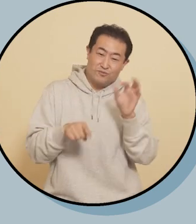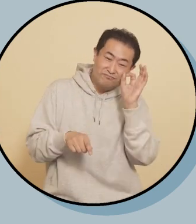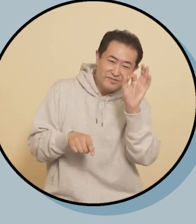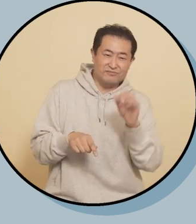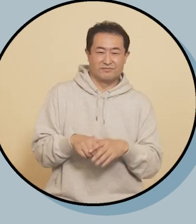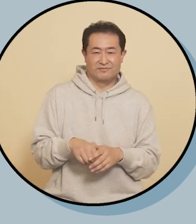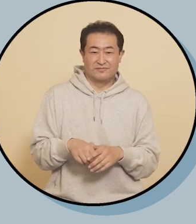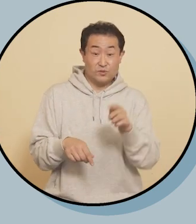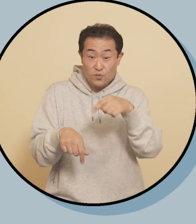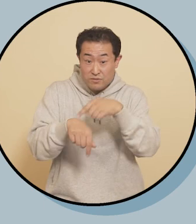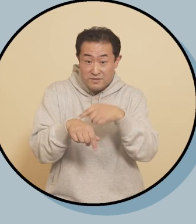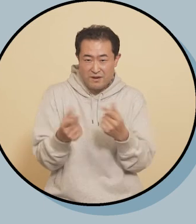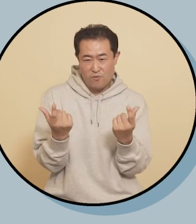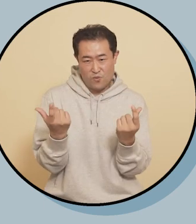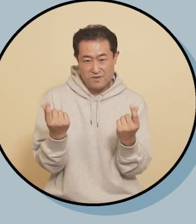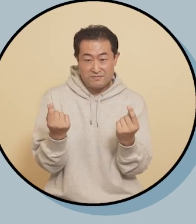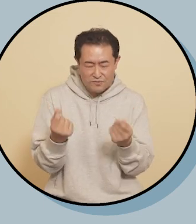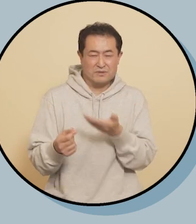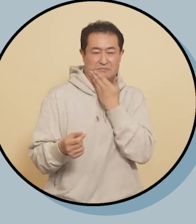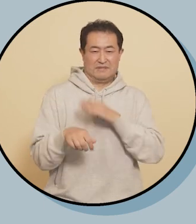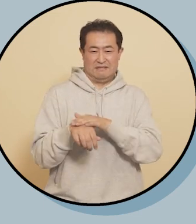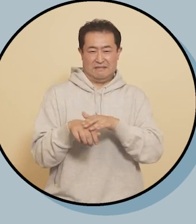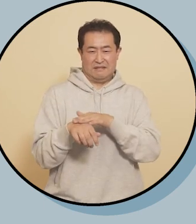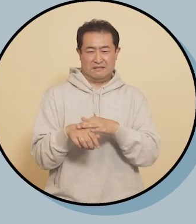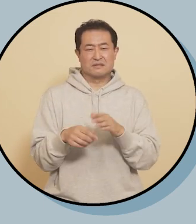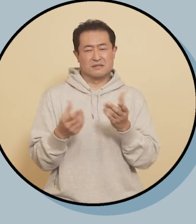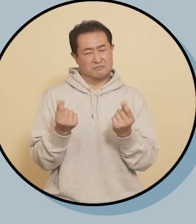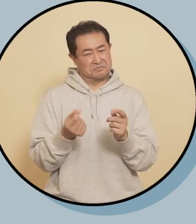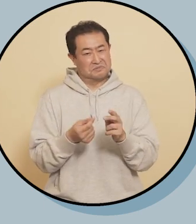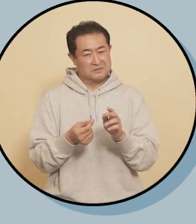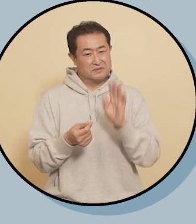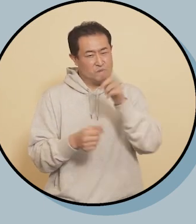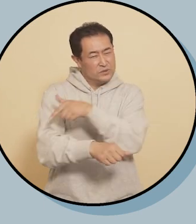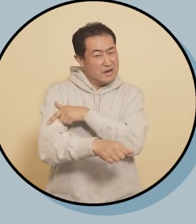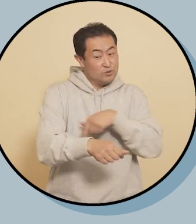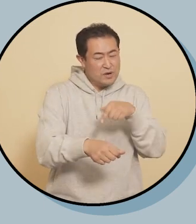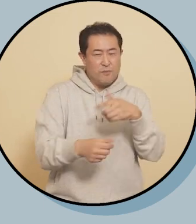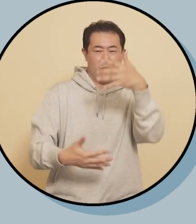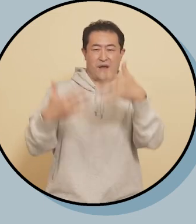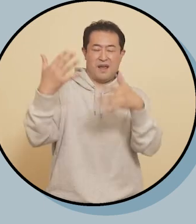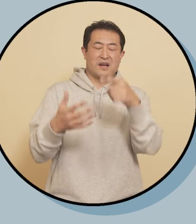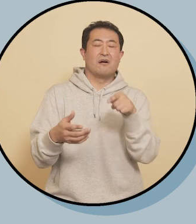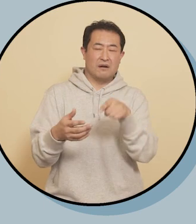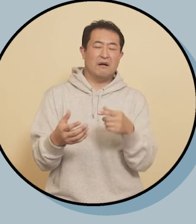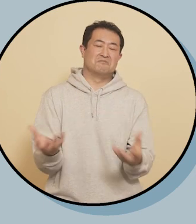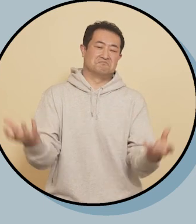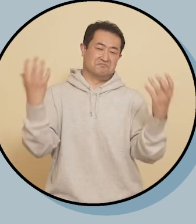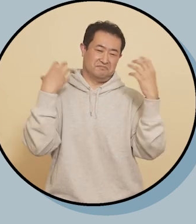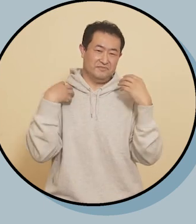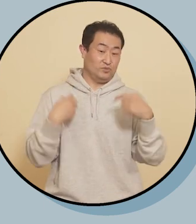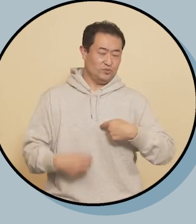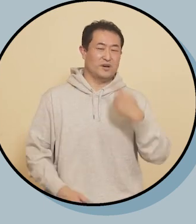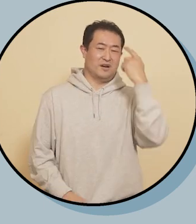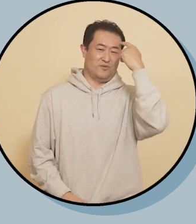でその時間を共有することとても大事なことだし多分そう8役割を映画ってになるのかな